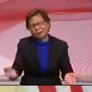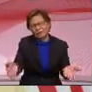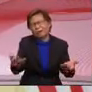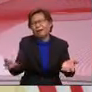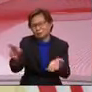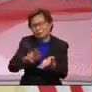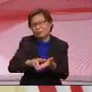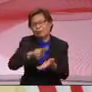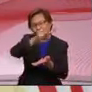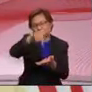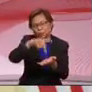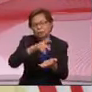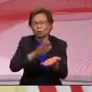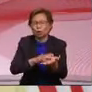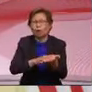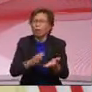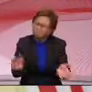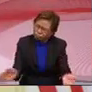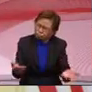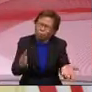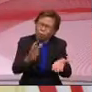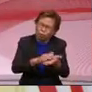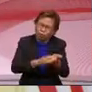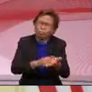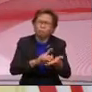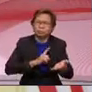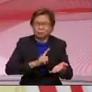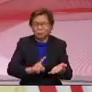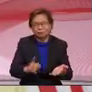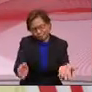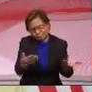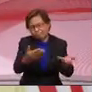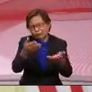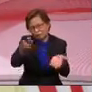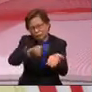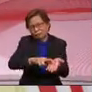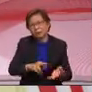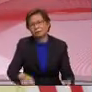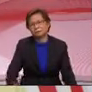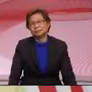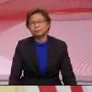mendaftarkan pusat ataupun sekolah madrasah tahfiz mereka.